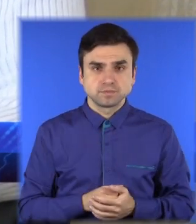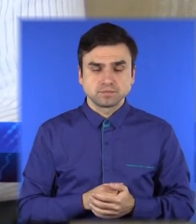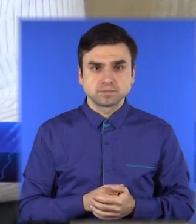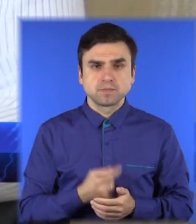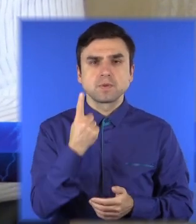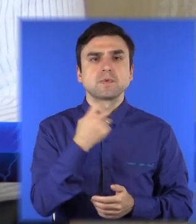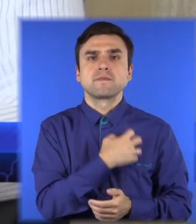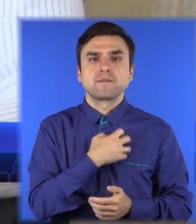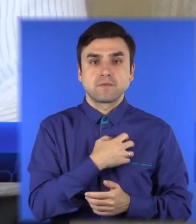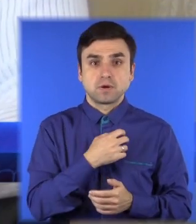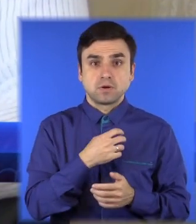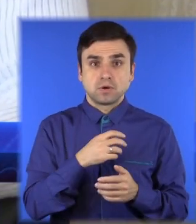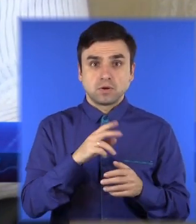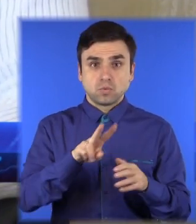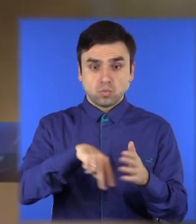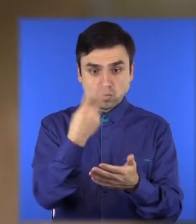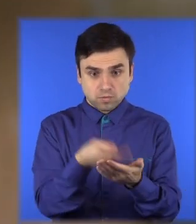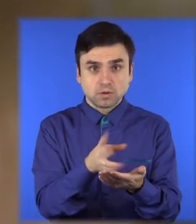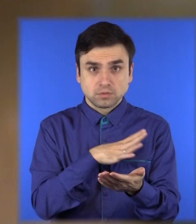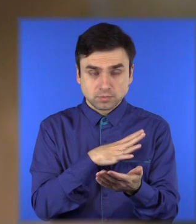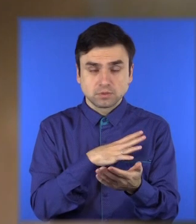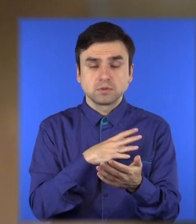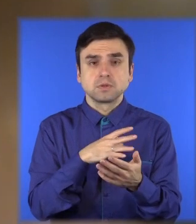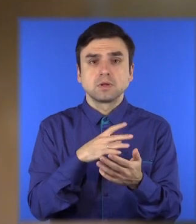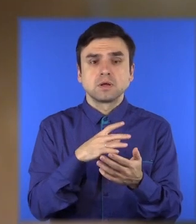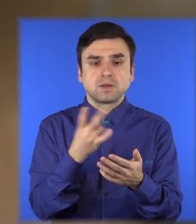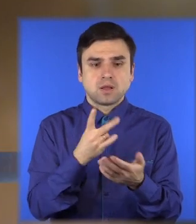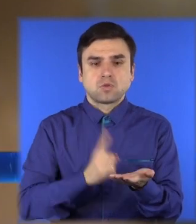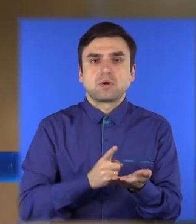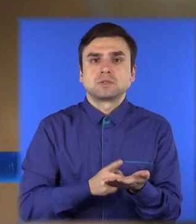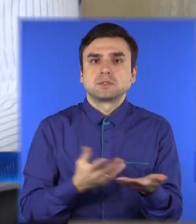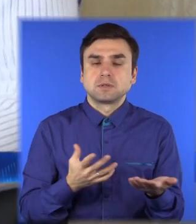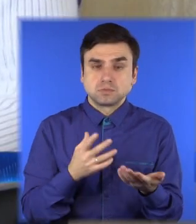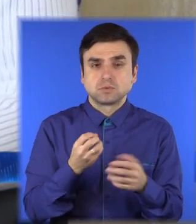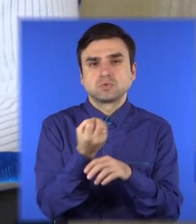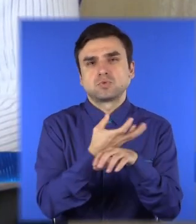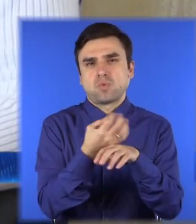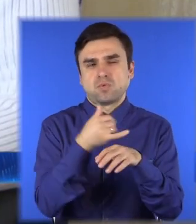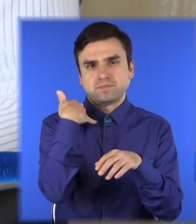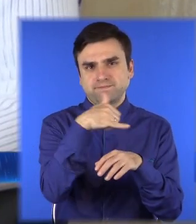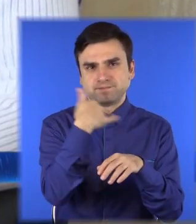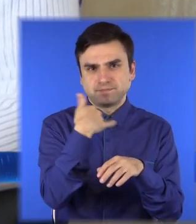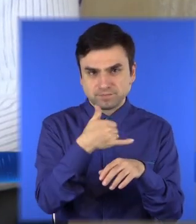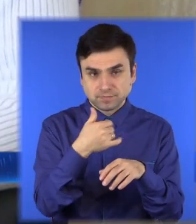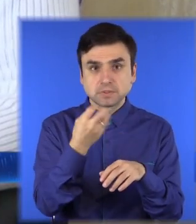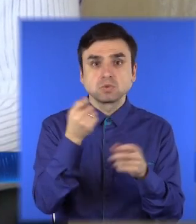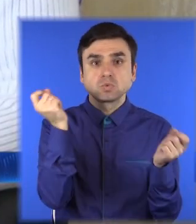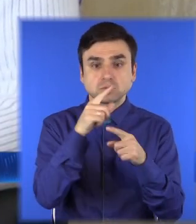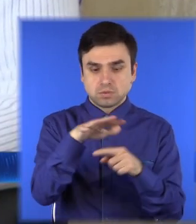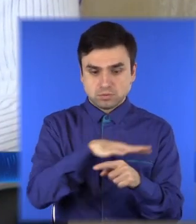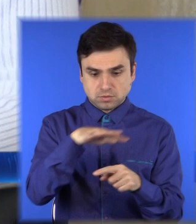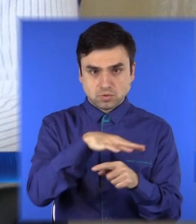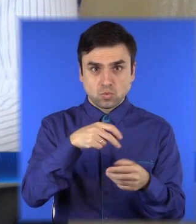произошедшего путем вызова, например, скорой помощи. Нужно выяснить, кому принадлежит эта территория. Если территория, на которой была получена травма,